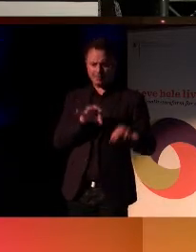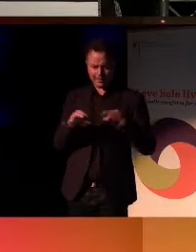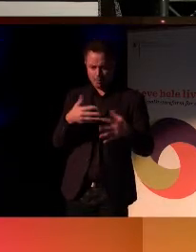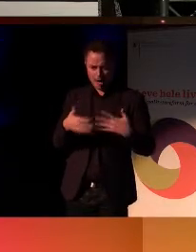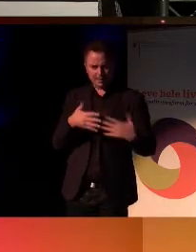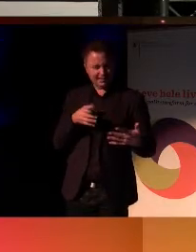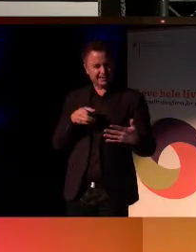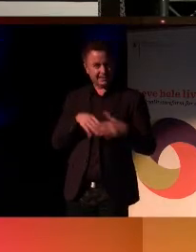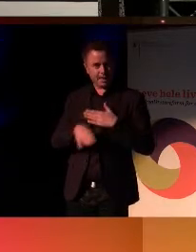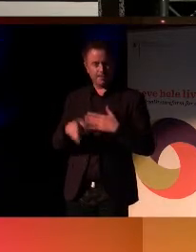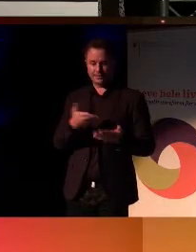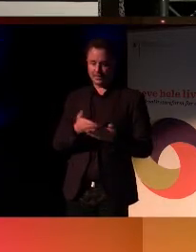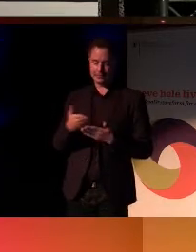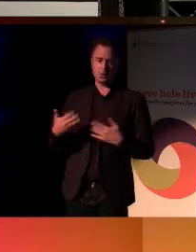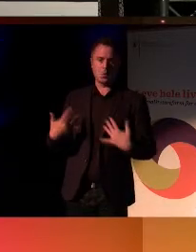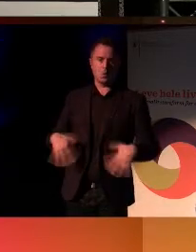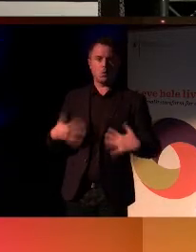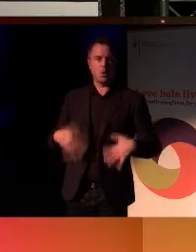risikoprosjekt. Det